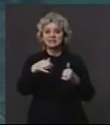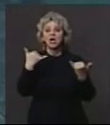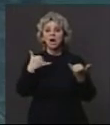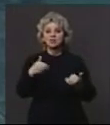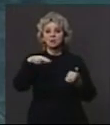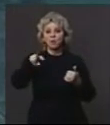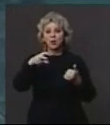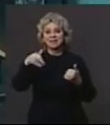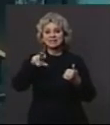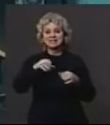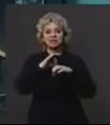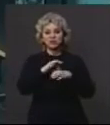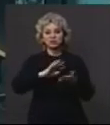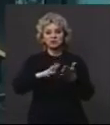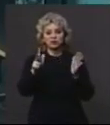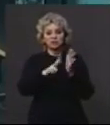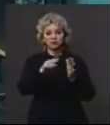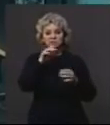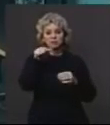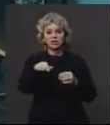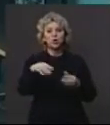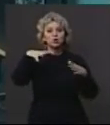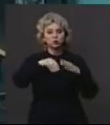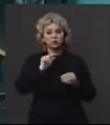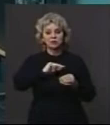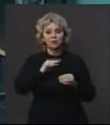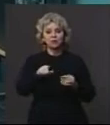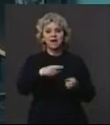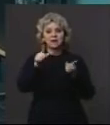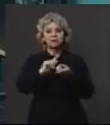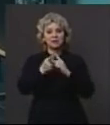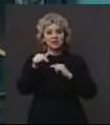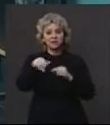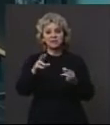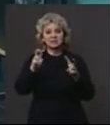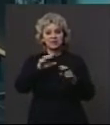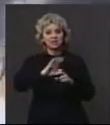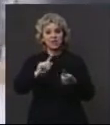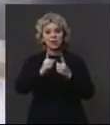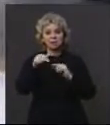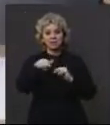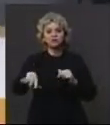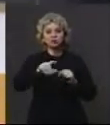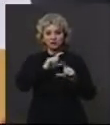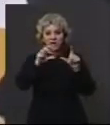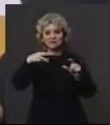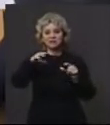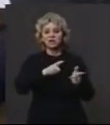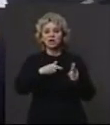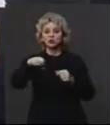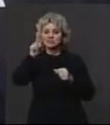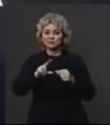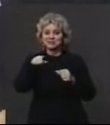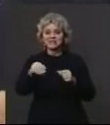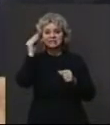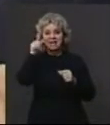теперь полиция, ведет уже 98 лет. Но суть работы от переименования не поменялась. Все так же в вузе МВД готовят